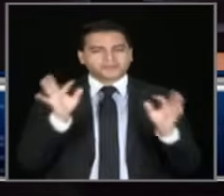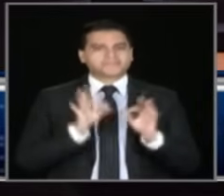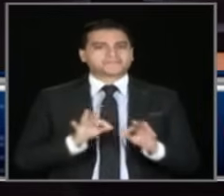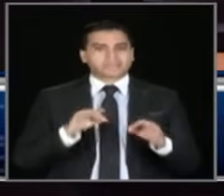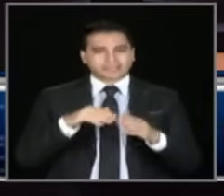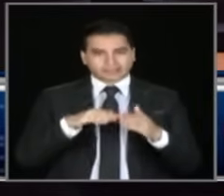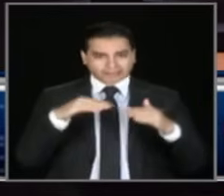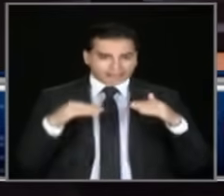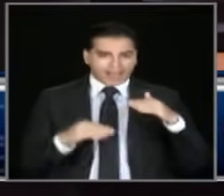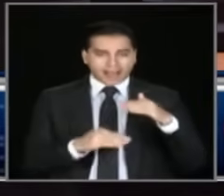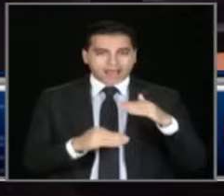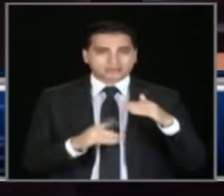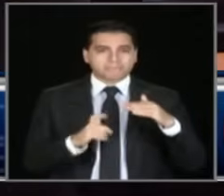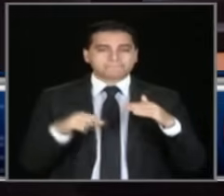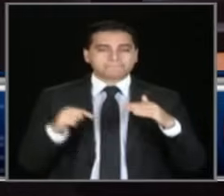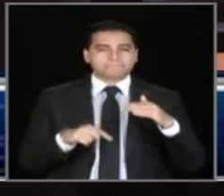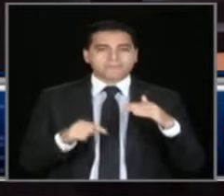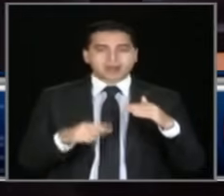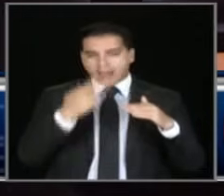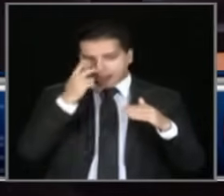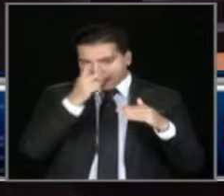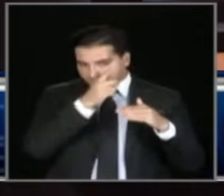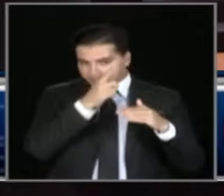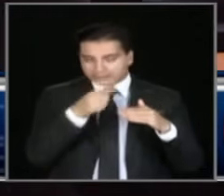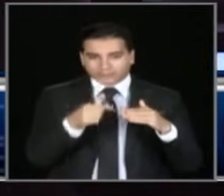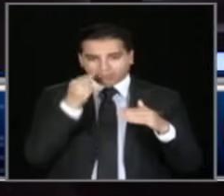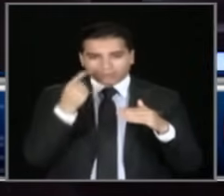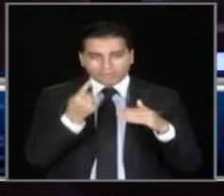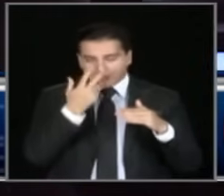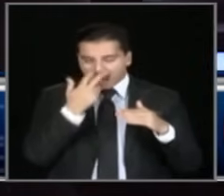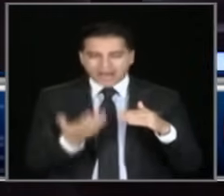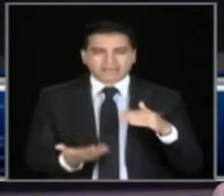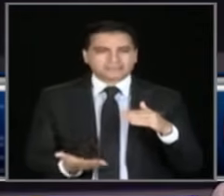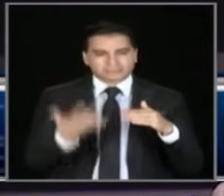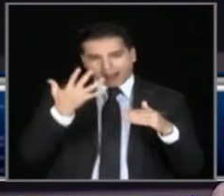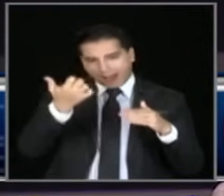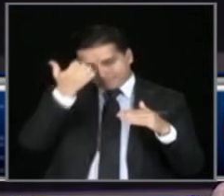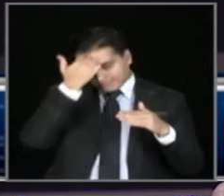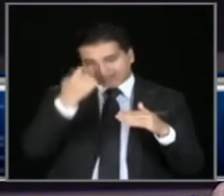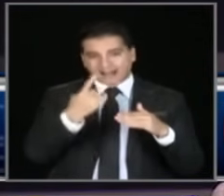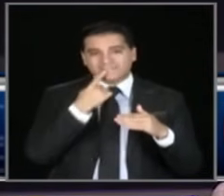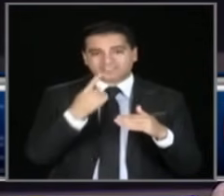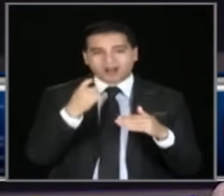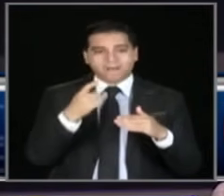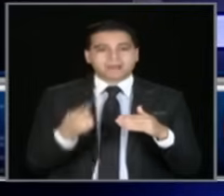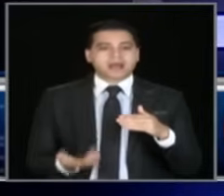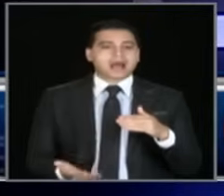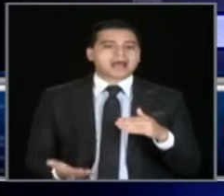تحتها مياه جوفية عمرها أكثر من 5000